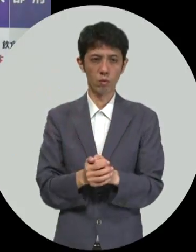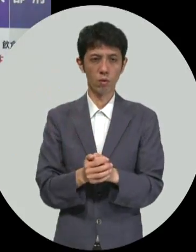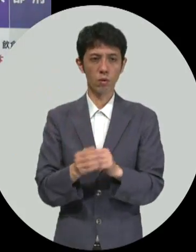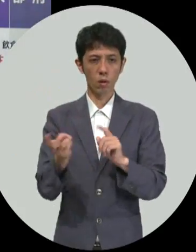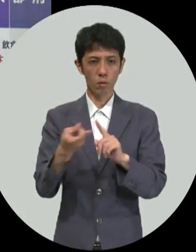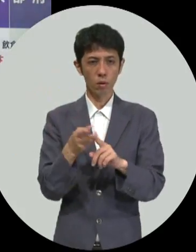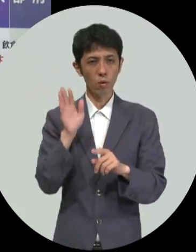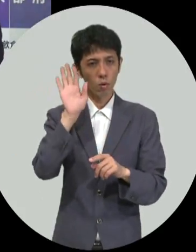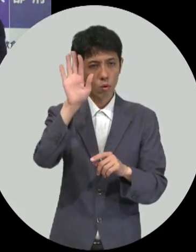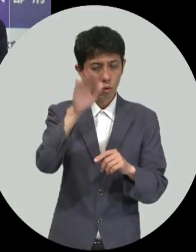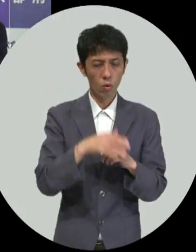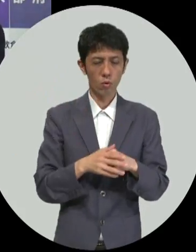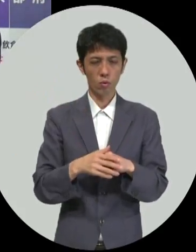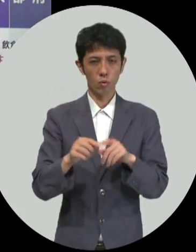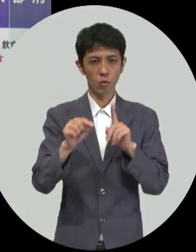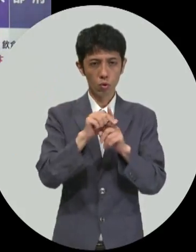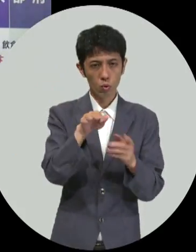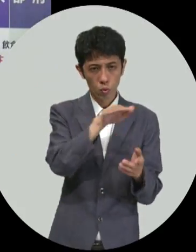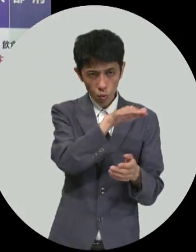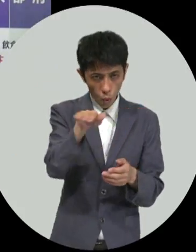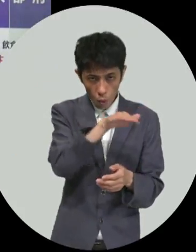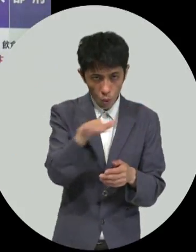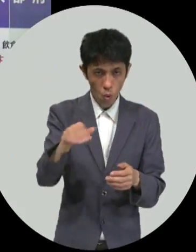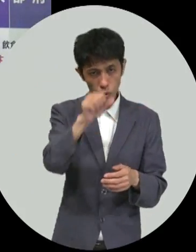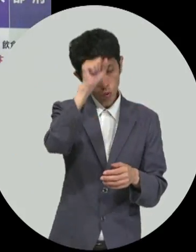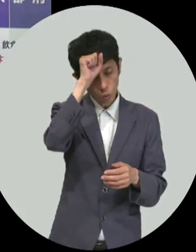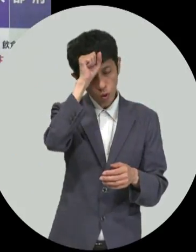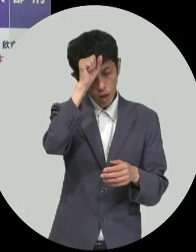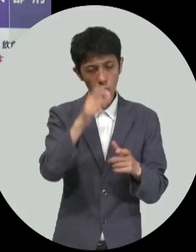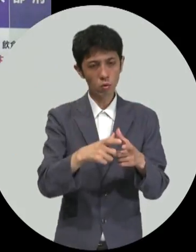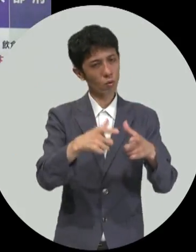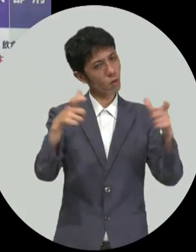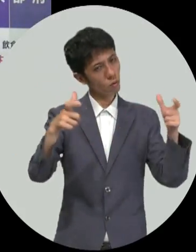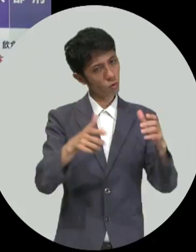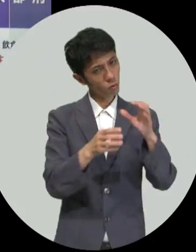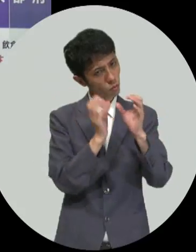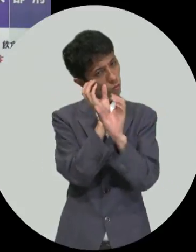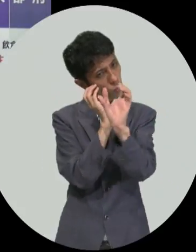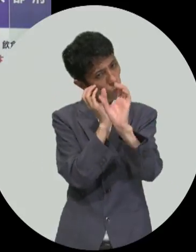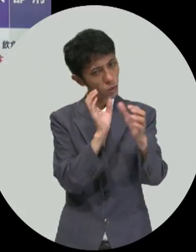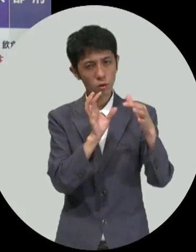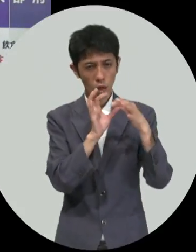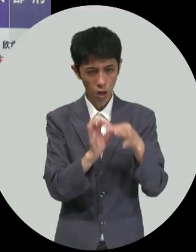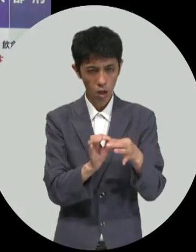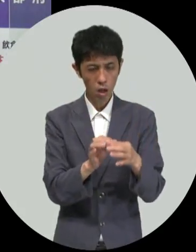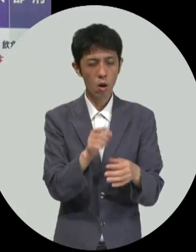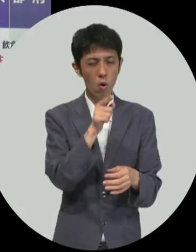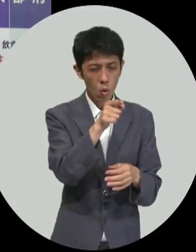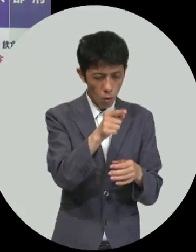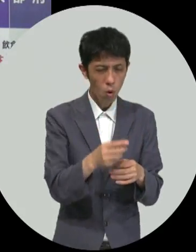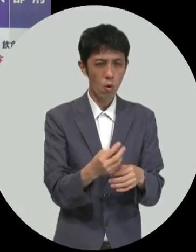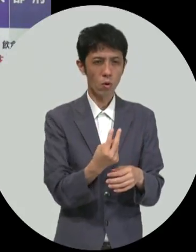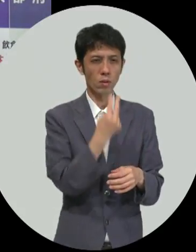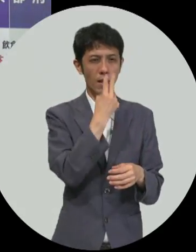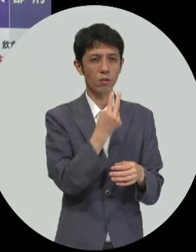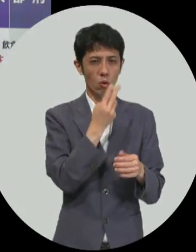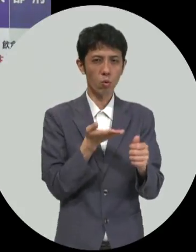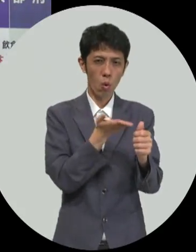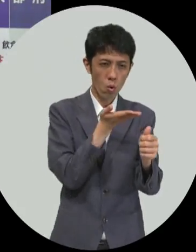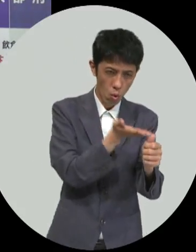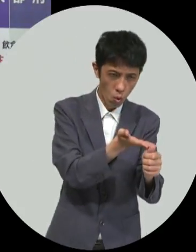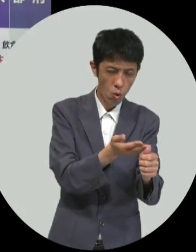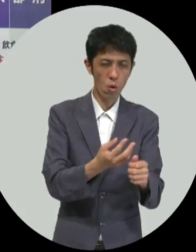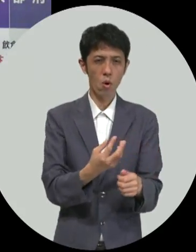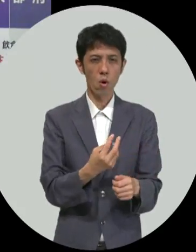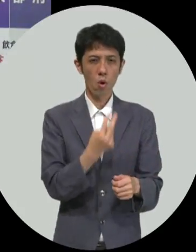そらくこれからは増えていくだろうというふうに想定しておりますので、そこについても酸素投与、それから